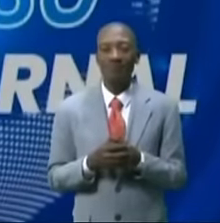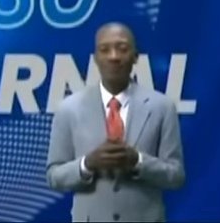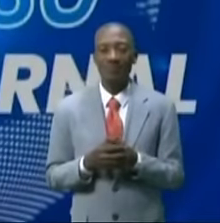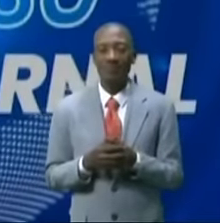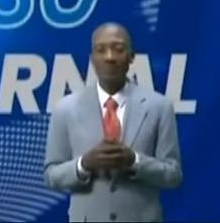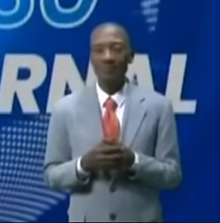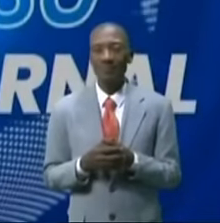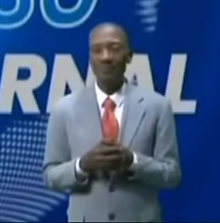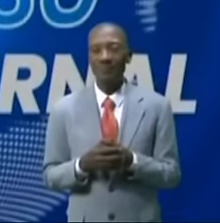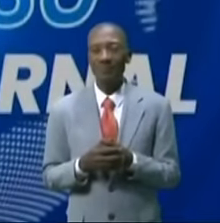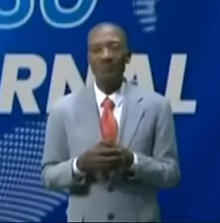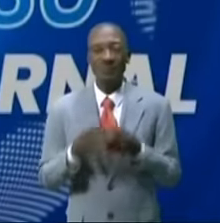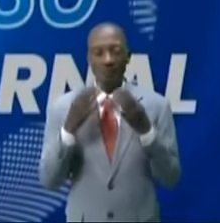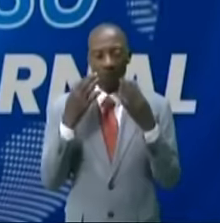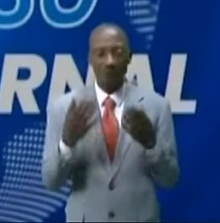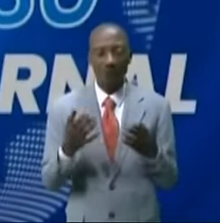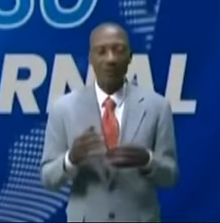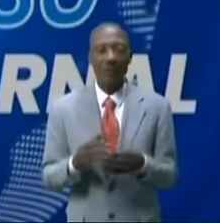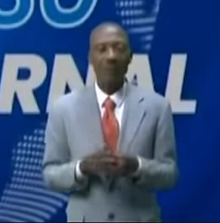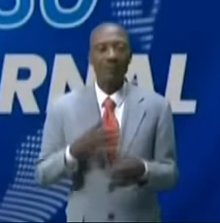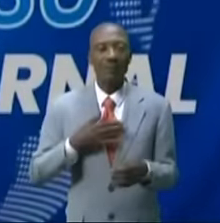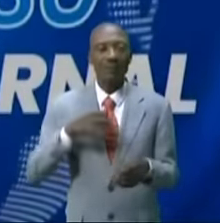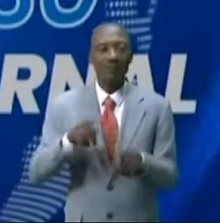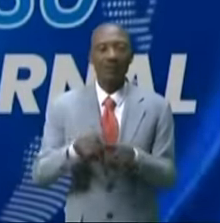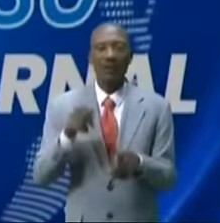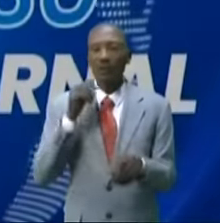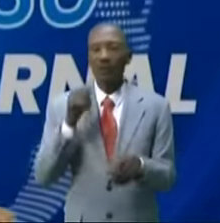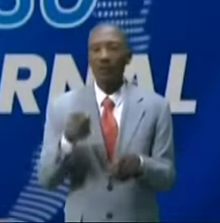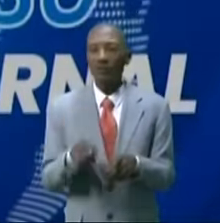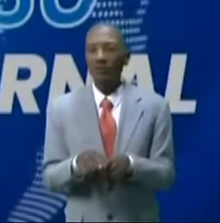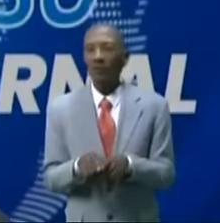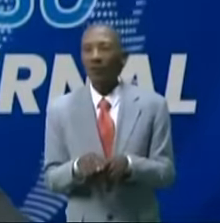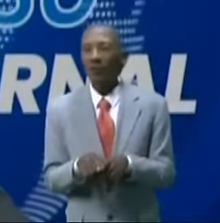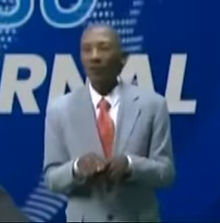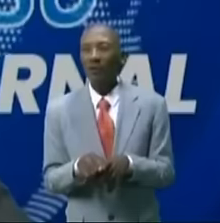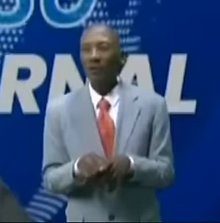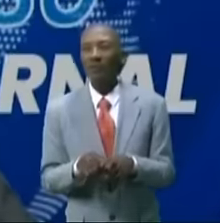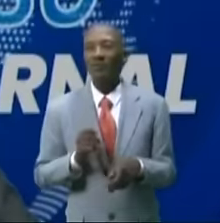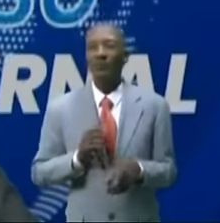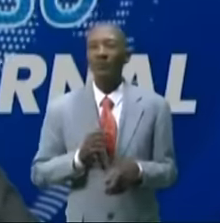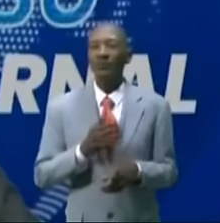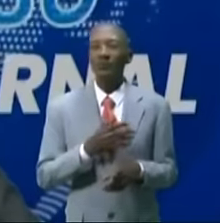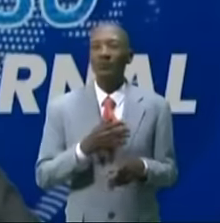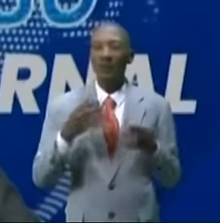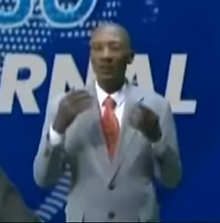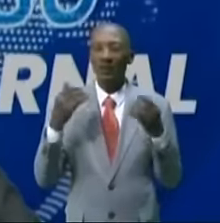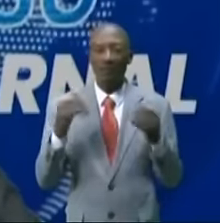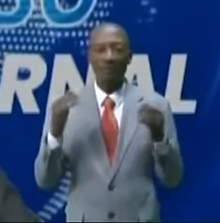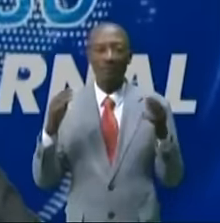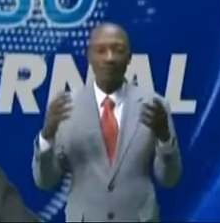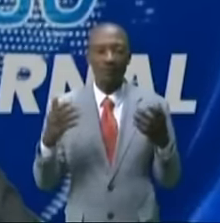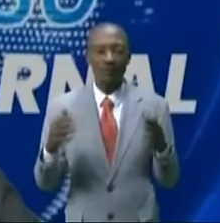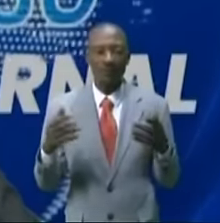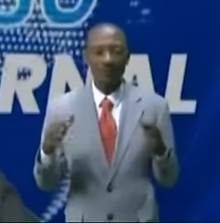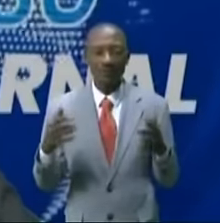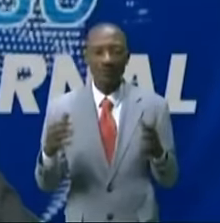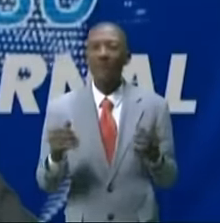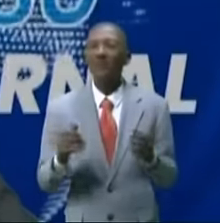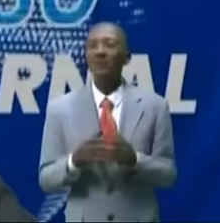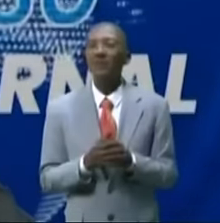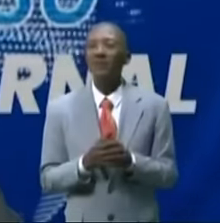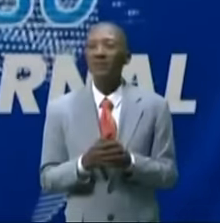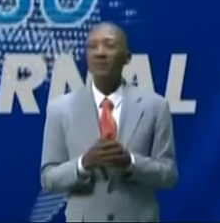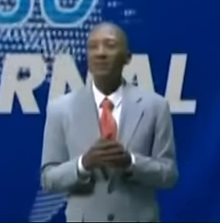Dernier virage de ce journal, Didier Mazenga à la tête du parti Lumumbiste Unifié. Élu depuis le 31 janvier dernier, ce